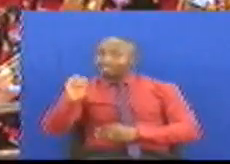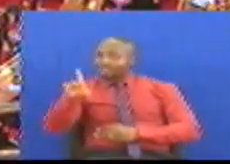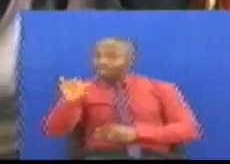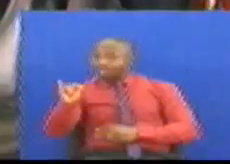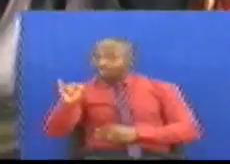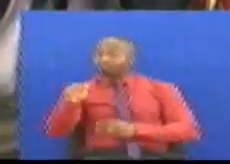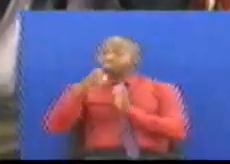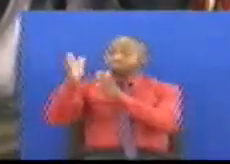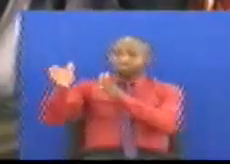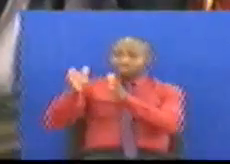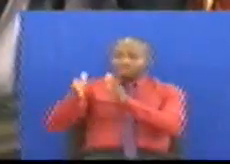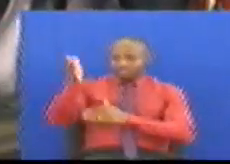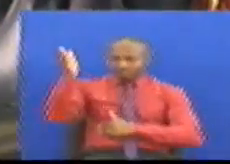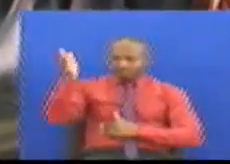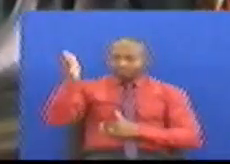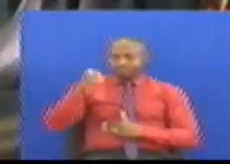Michael ajiandae.